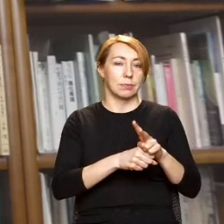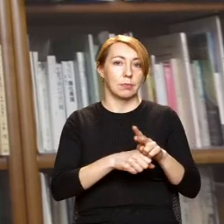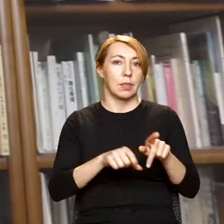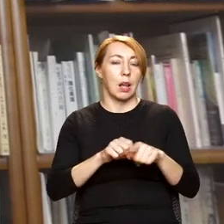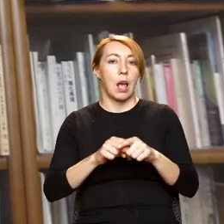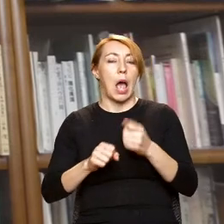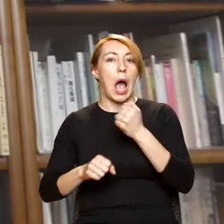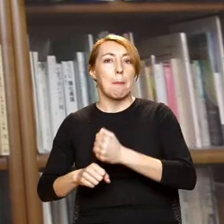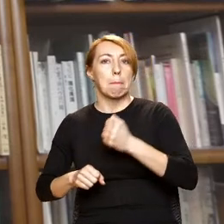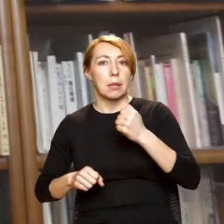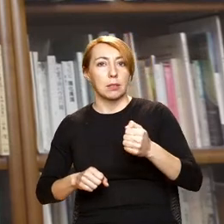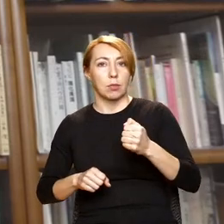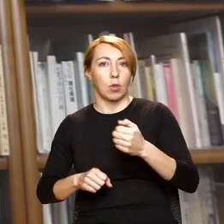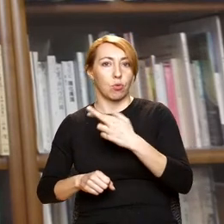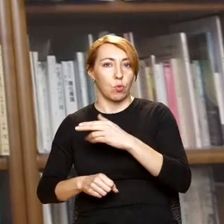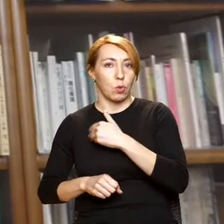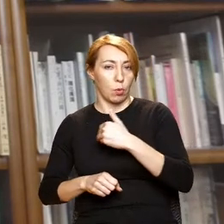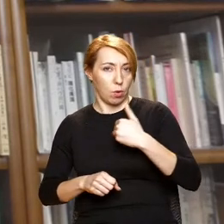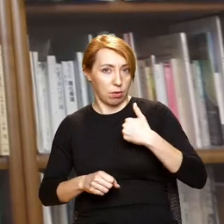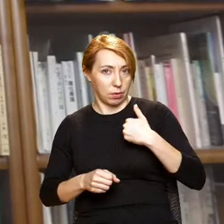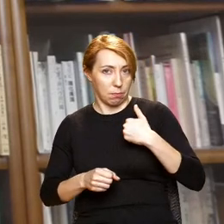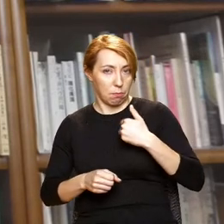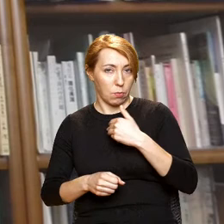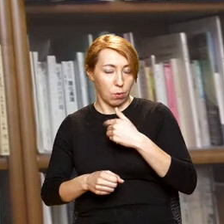Ambasady Rzeczpospolitej Polskiej w Tokio